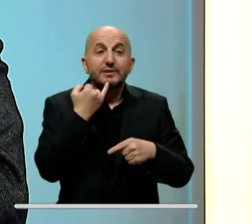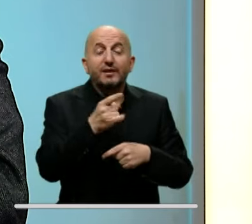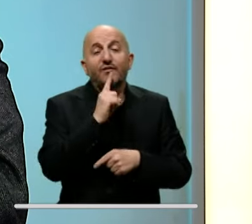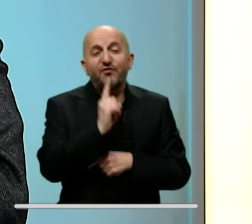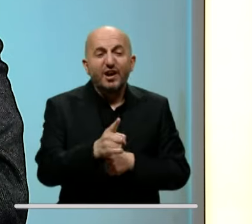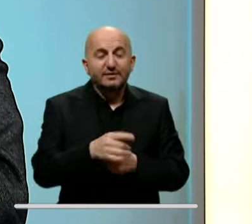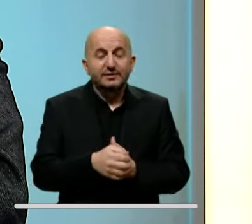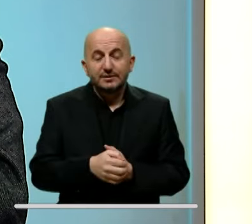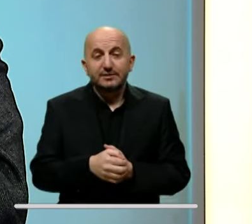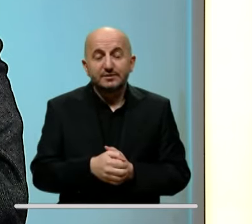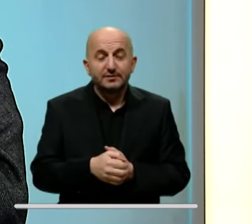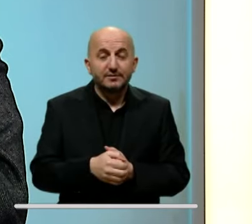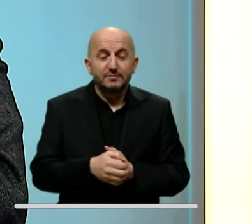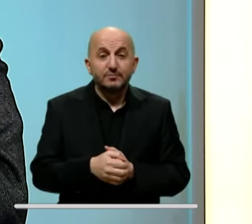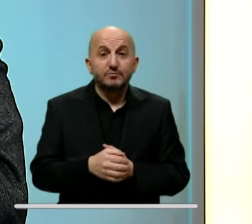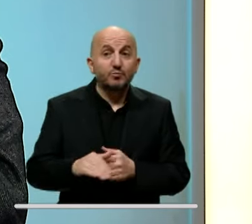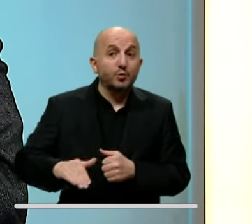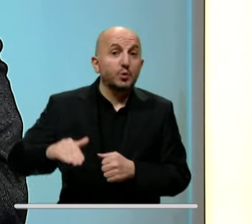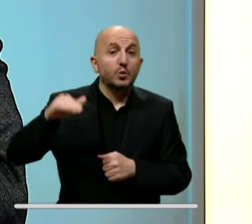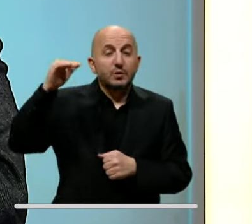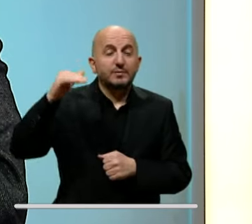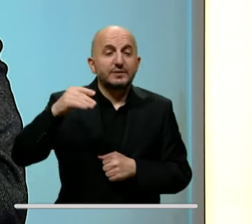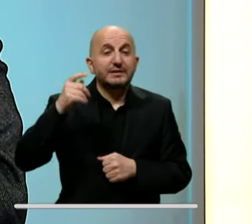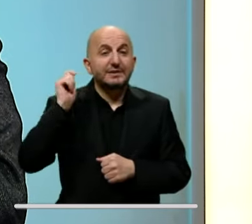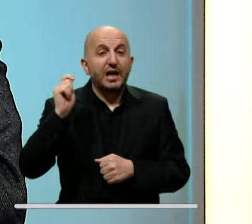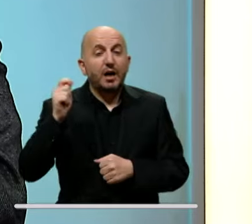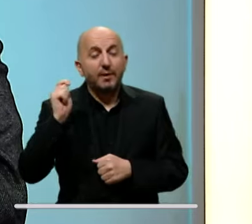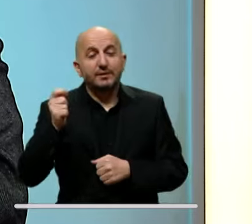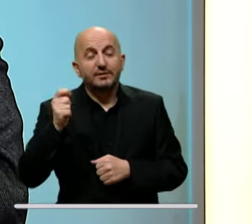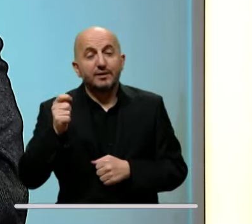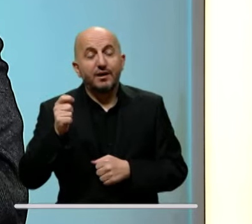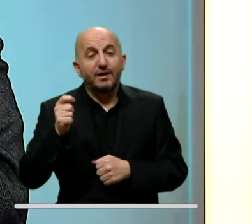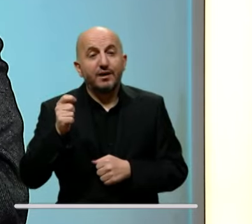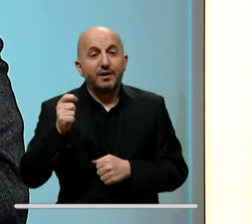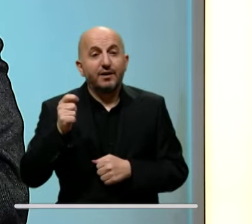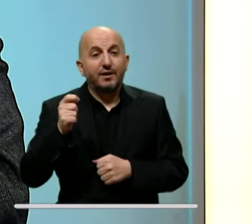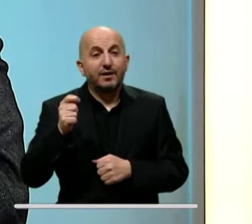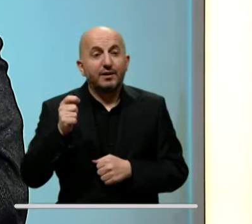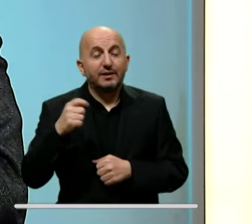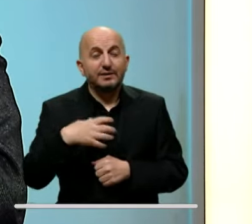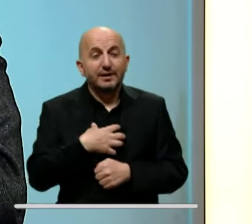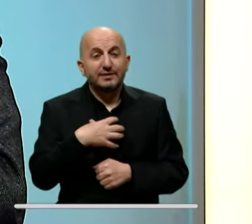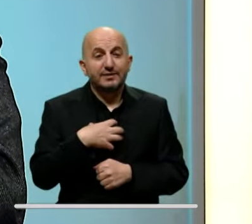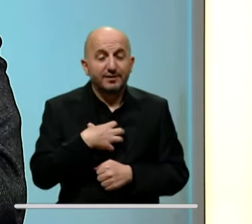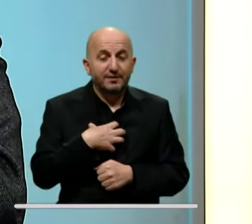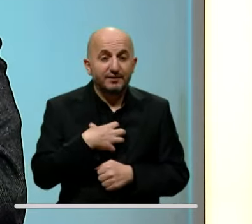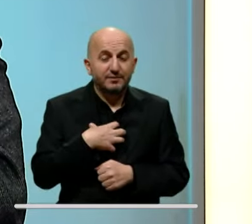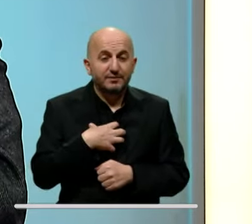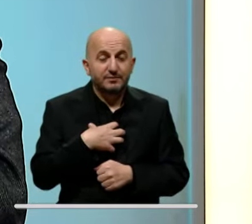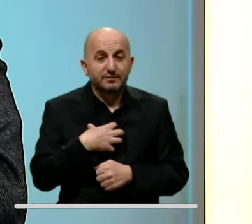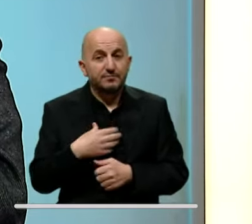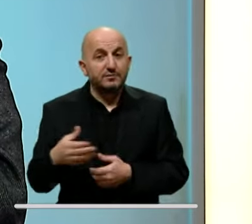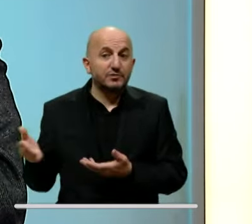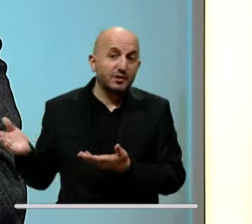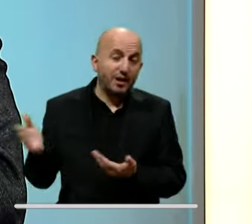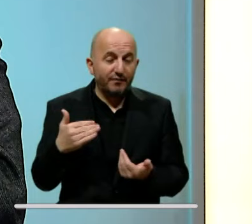farzdır Yani bu büyüklerimizin damatlarını bir şekilde Eee kendilerine çağırıp bir